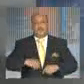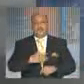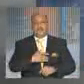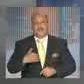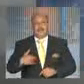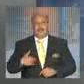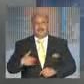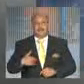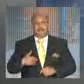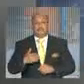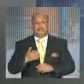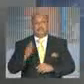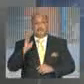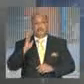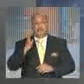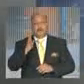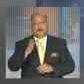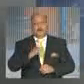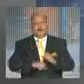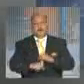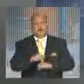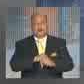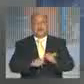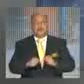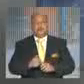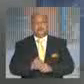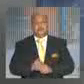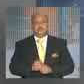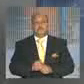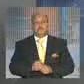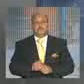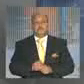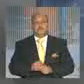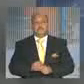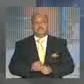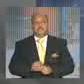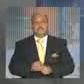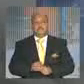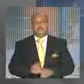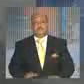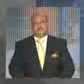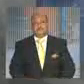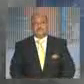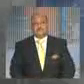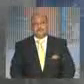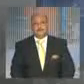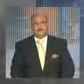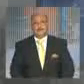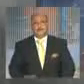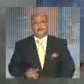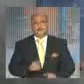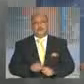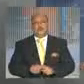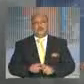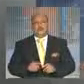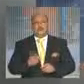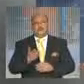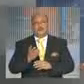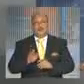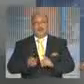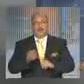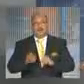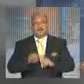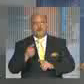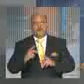انتقل إلى النقل الموالي إذن. في سوسة وإحياء لليوم العالمي لنظافة الأيدي، نظمت وزارة الصحة ملتقا أكدت فيه على